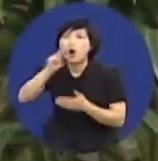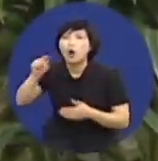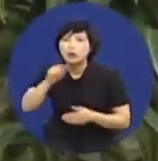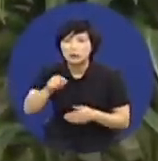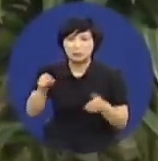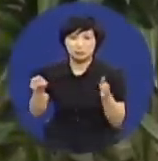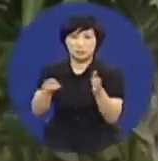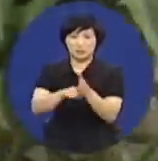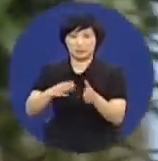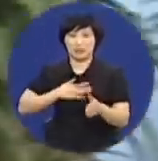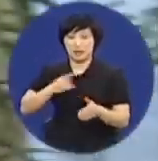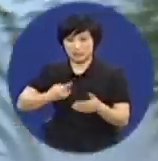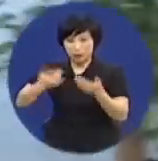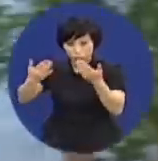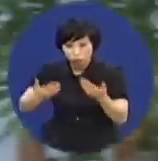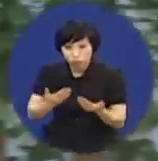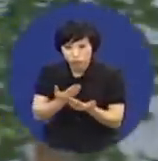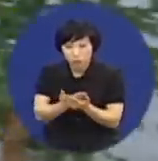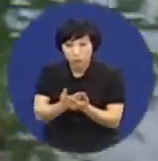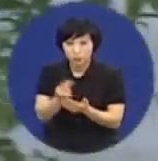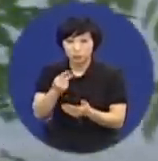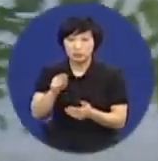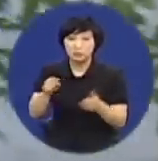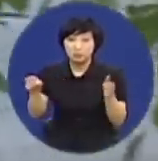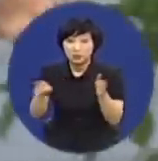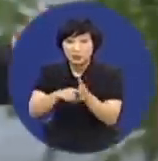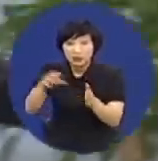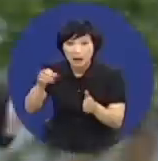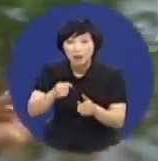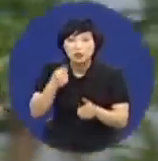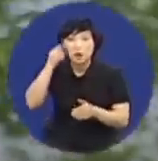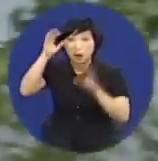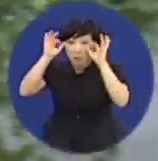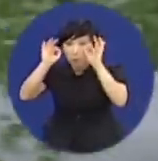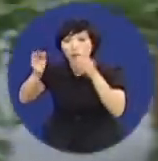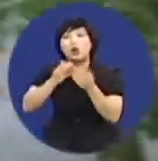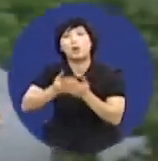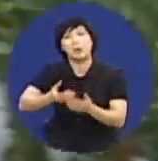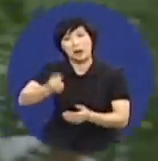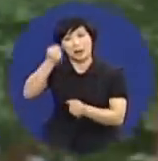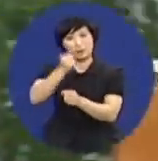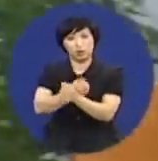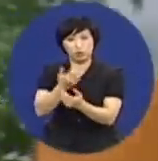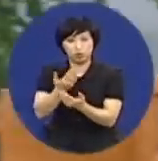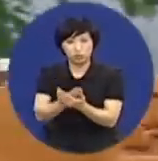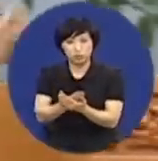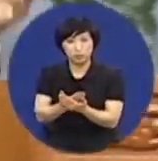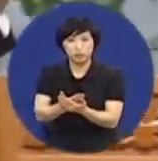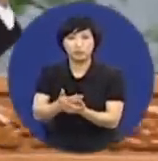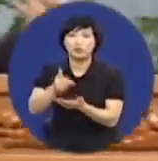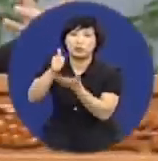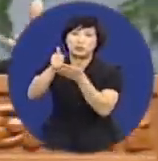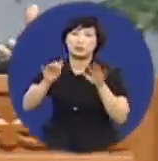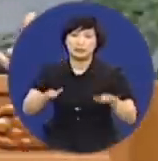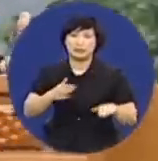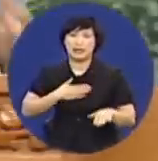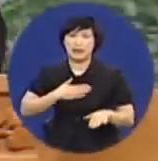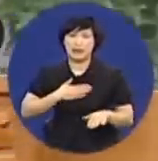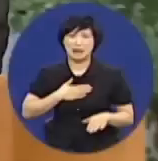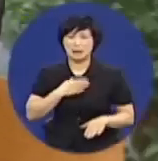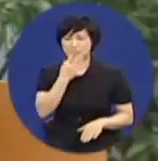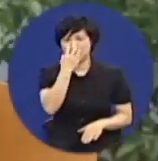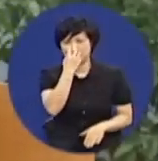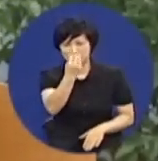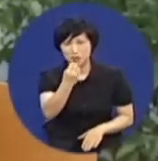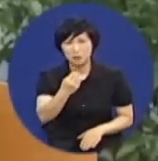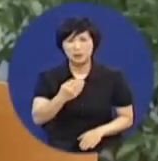ましょう。主よ、この信仰を私に与えてください。そしてこの信仰を通して栄光を見るようにしてください。主